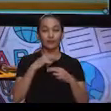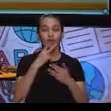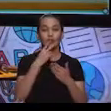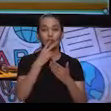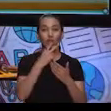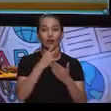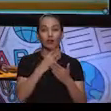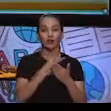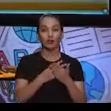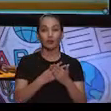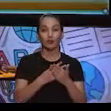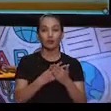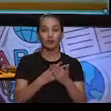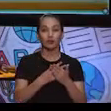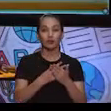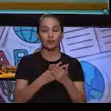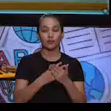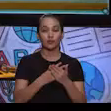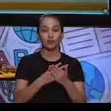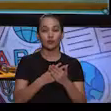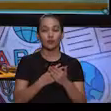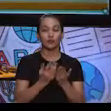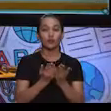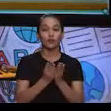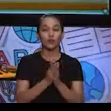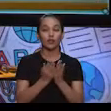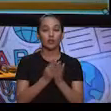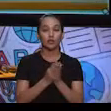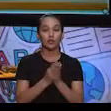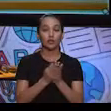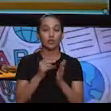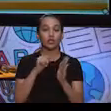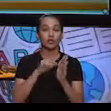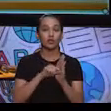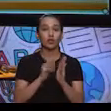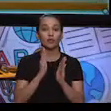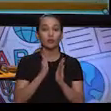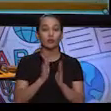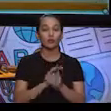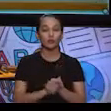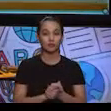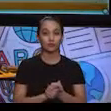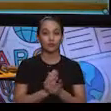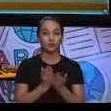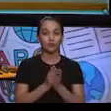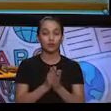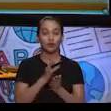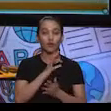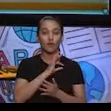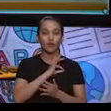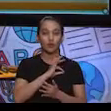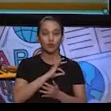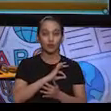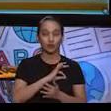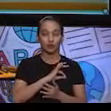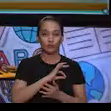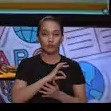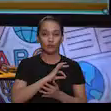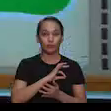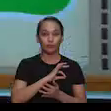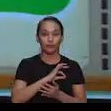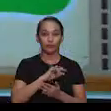E'tibor bergan bo'lsangiz, ushbu rasmlar darsliklarda ham mavjud. Demak, siz darslikdan foydalangan